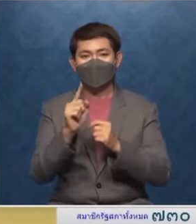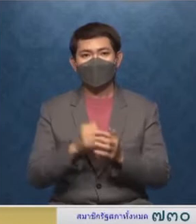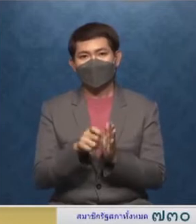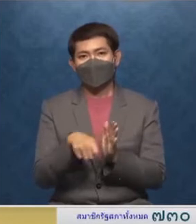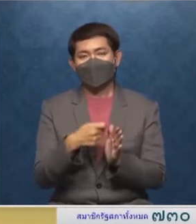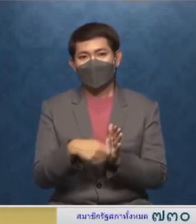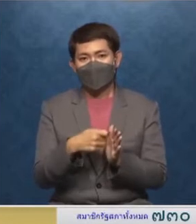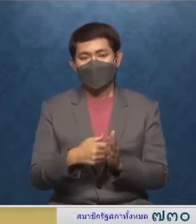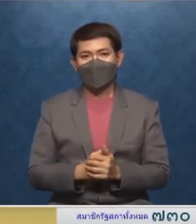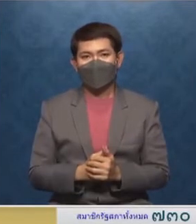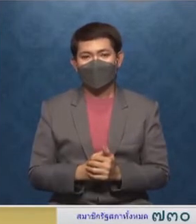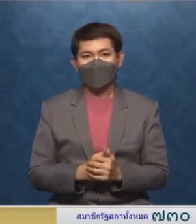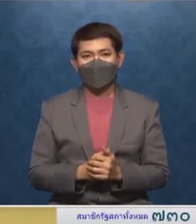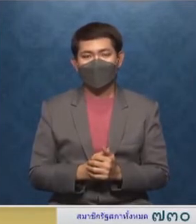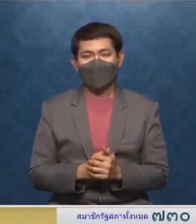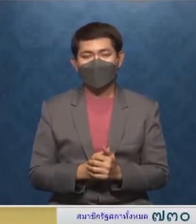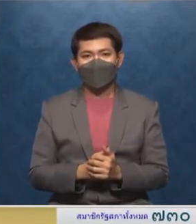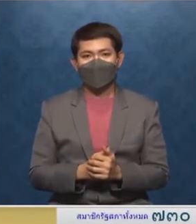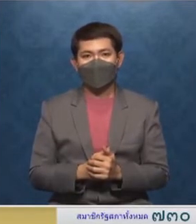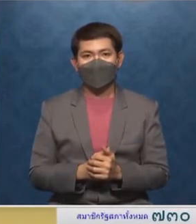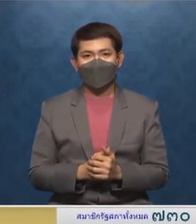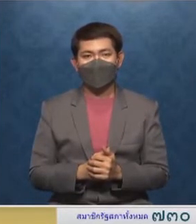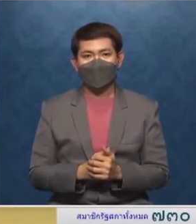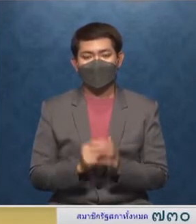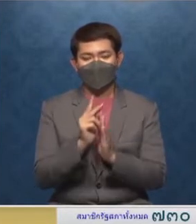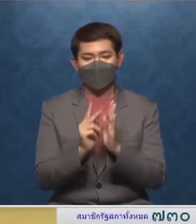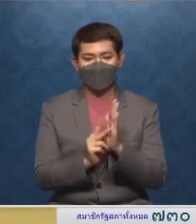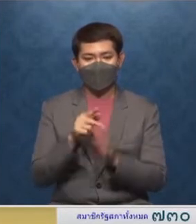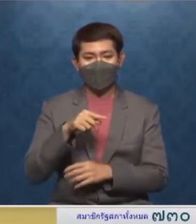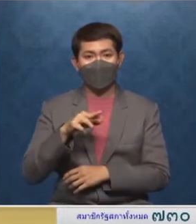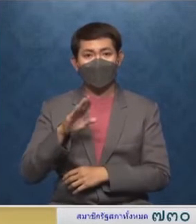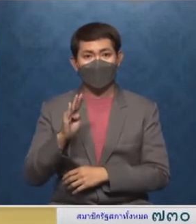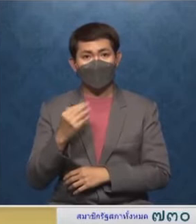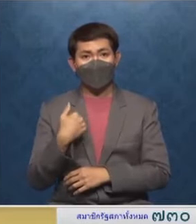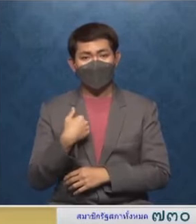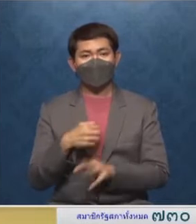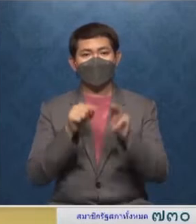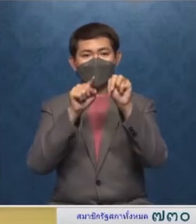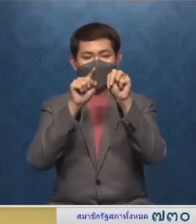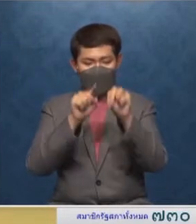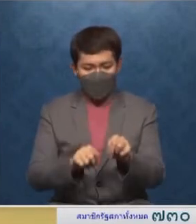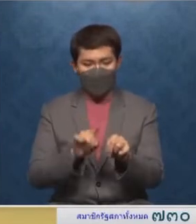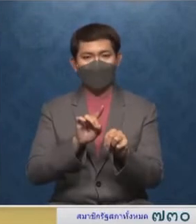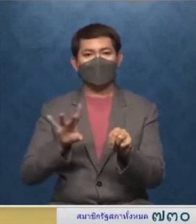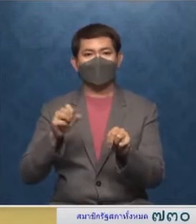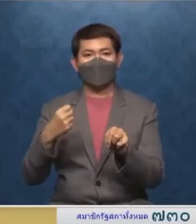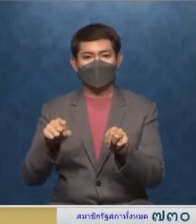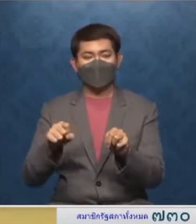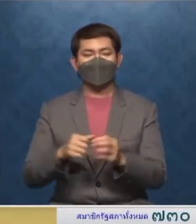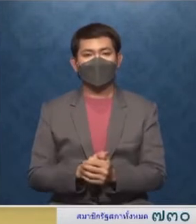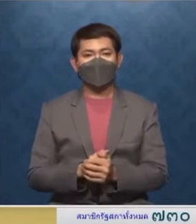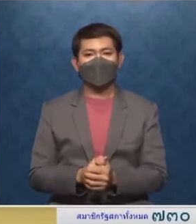ผลก็คือร่างพระราชบัญญัติฉบับนี้มี110มาตราใน110มาต